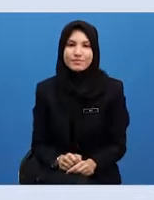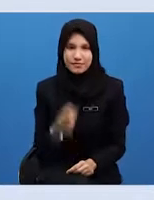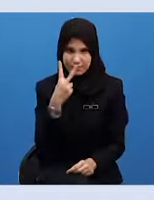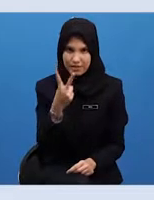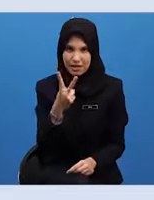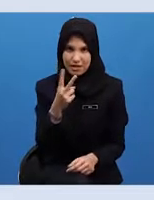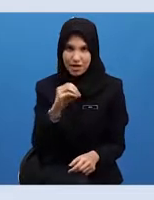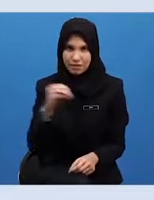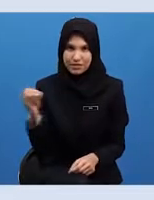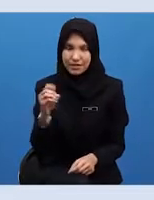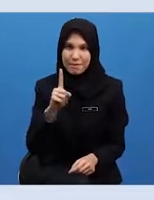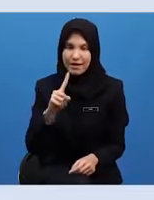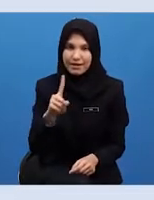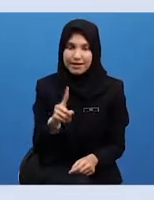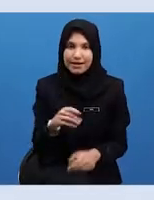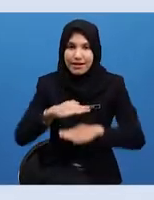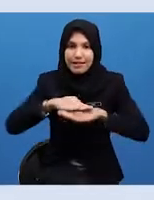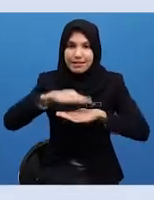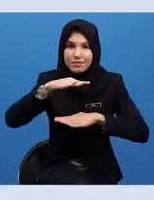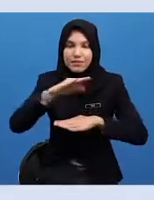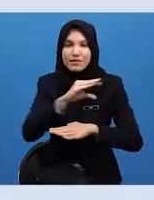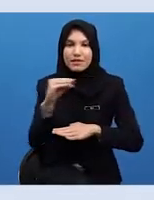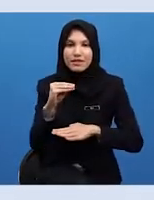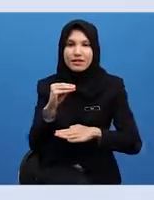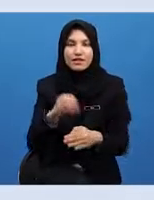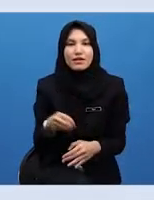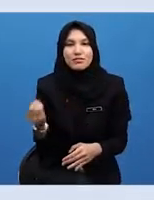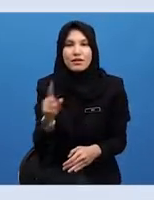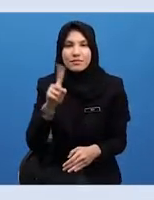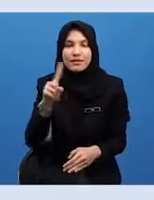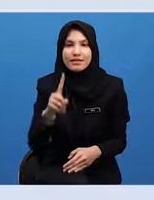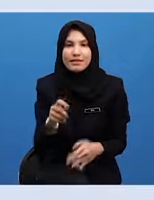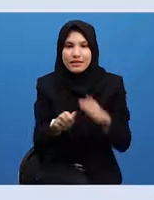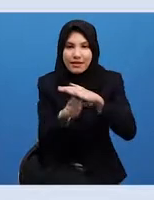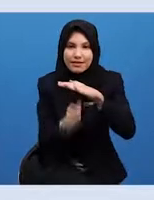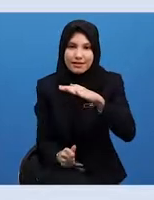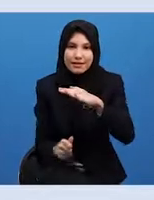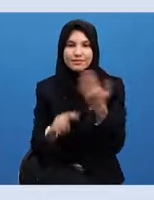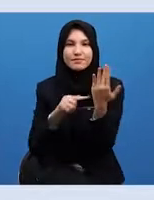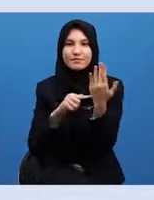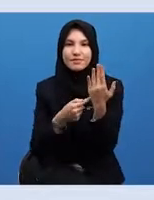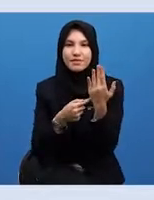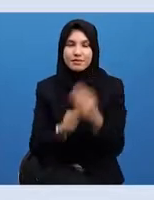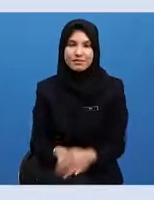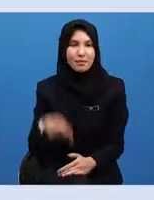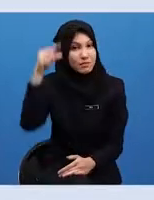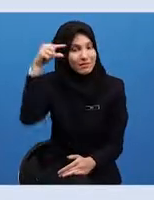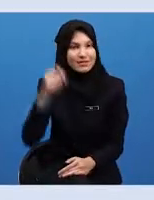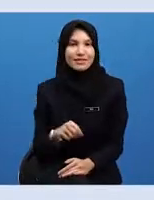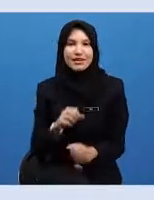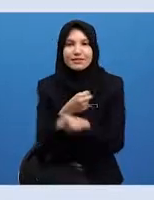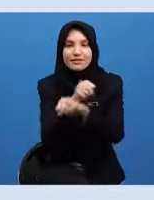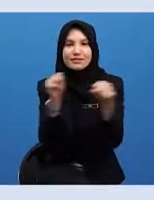objek manakah yang timbul dan objek manakah yang tenggelam. Mula-mula, Mr. Q akan